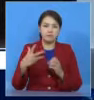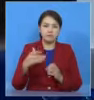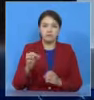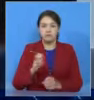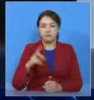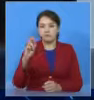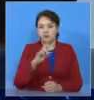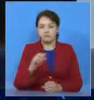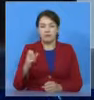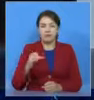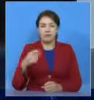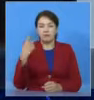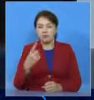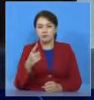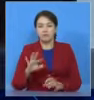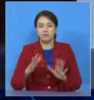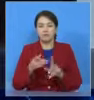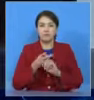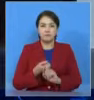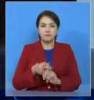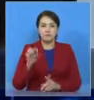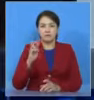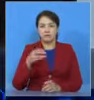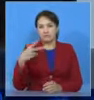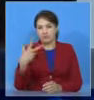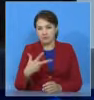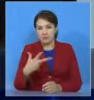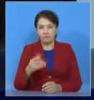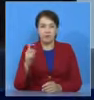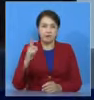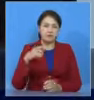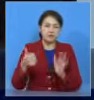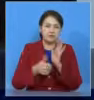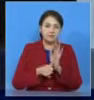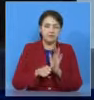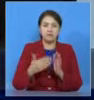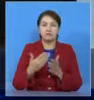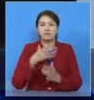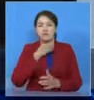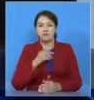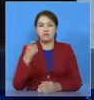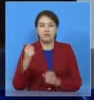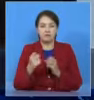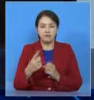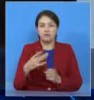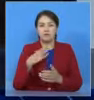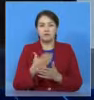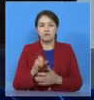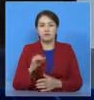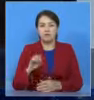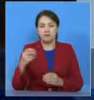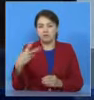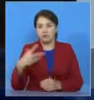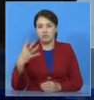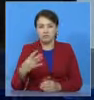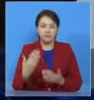случаев, в Байганинском и Киргизском районе по 1 новых случаев, в Каргалинском районе 3, в Хабинском районе 6 новых случаев, в Мартуковском районе 11, в Волжанском районе 24 новых